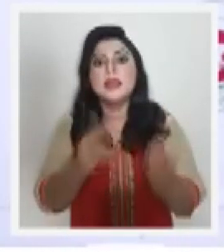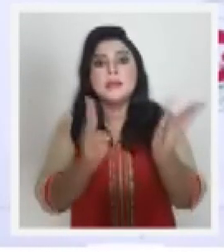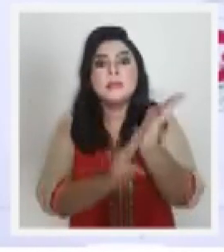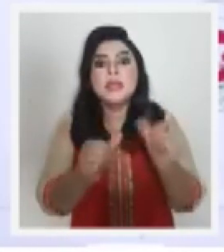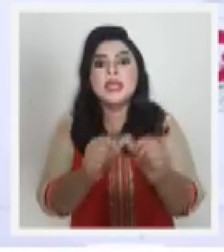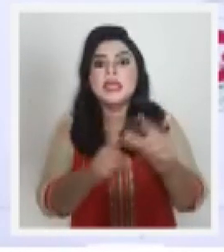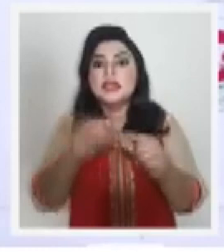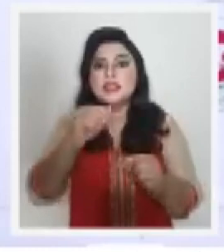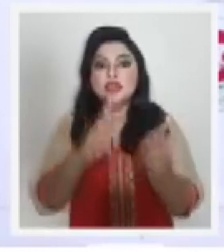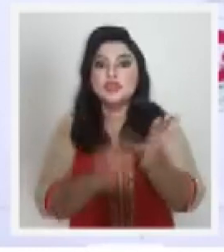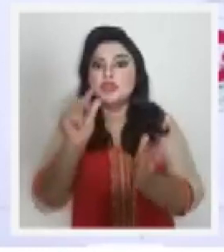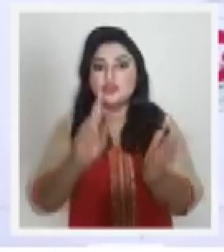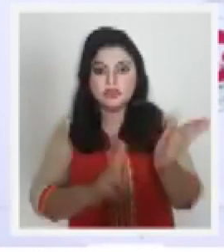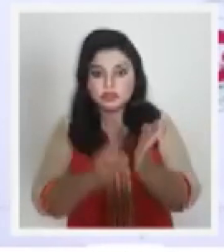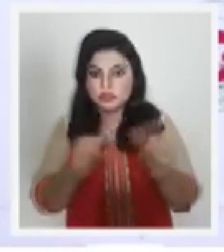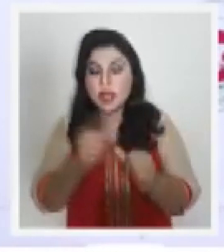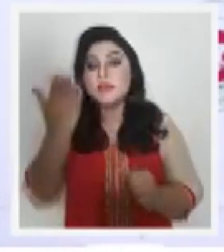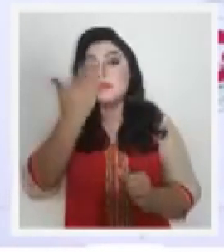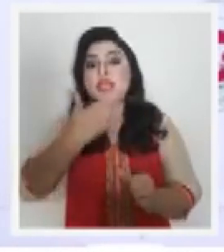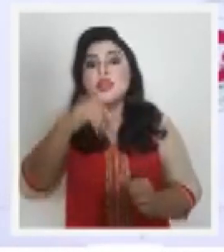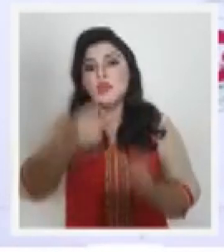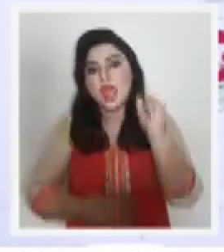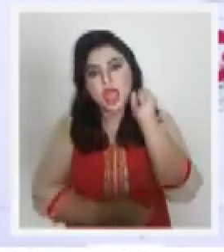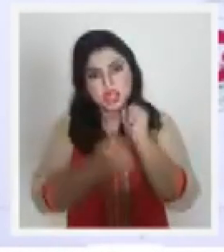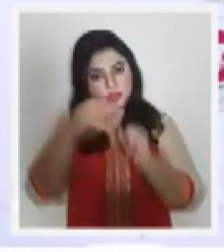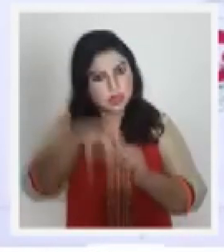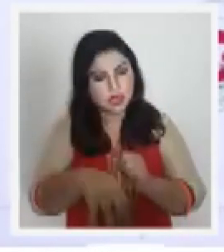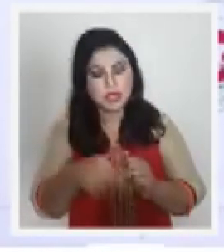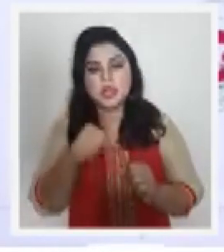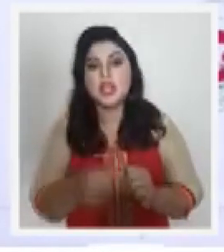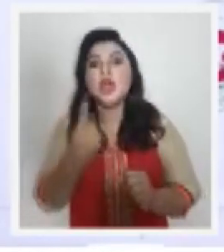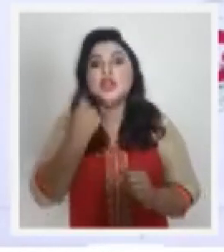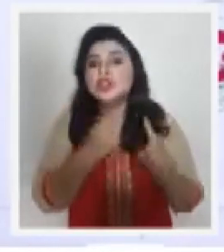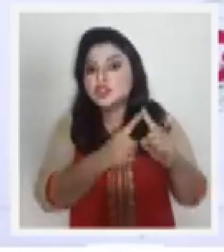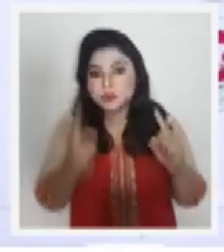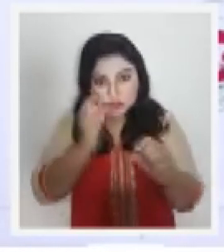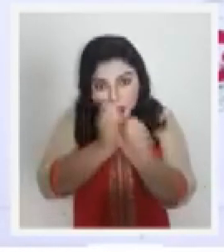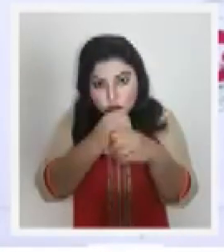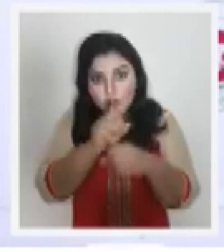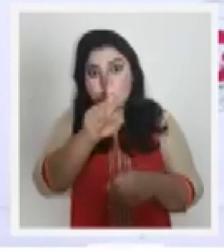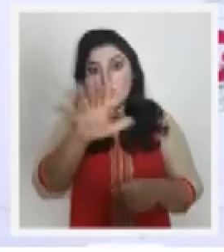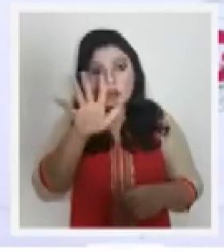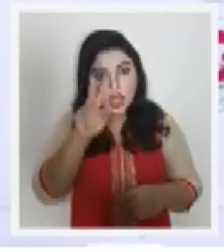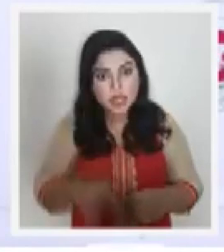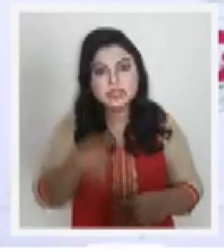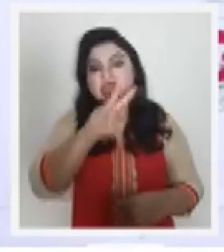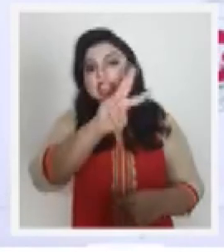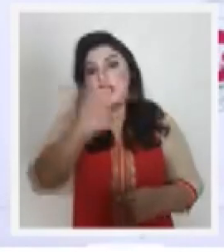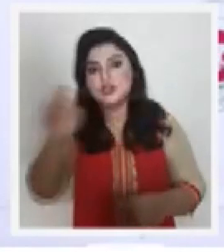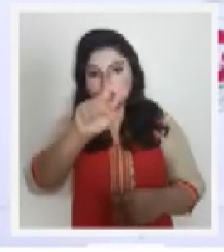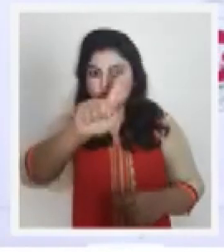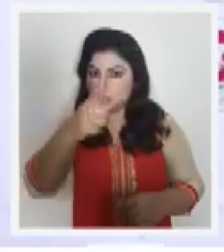ল্যাব, ঢাকাস্থ একটি বেসরকারি ল্যাব সংযুক্ত হয়েছে, সেটা হলো মেডিনোভা মেডিকেল সার্ভিসেস লিমিটেড, মিরপুর ব্রাঞ্চ।